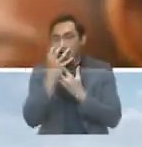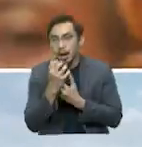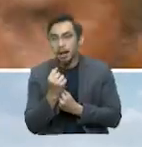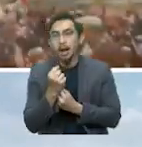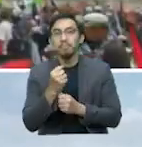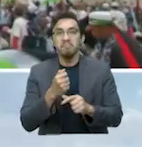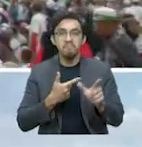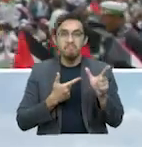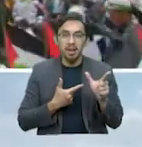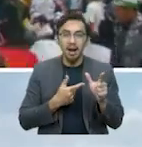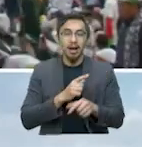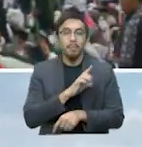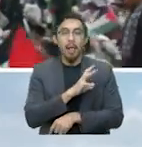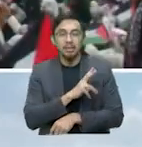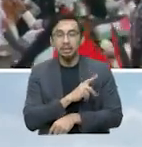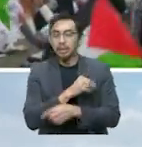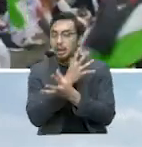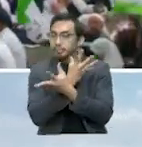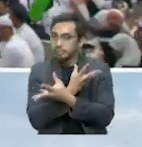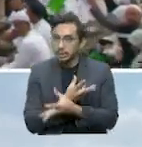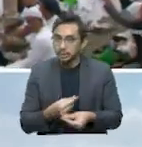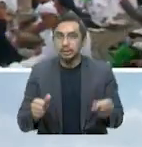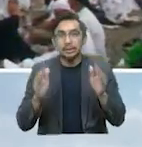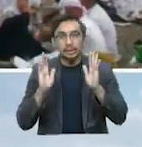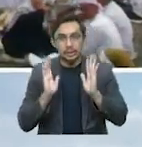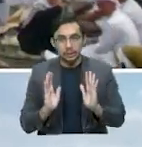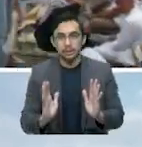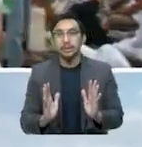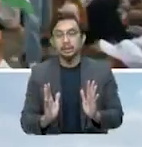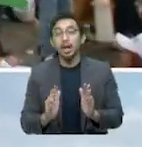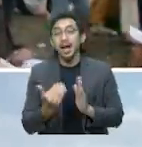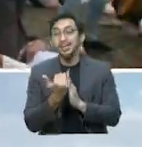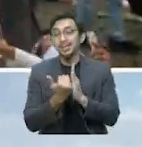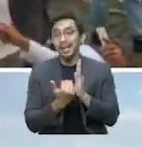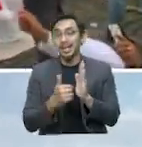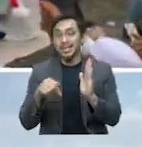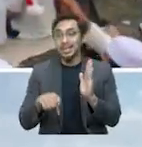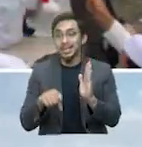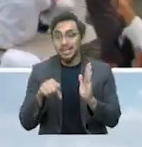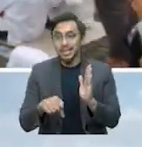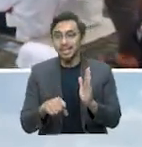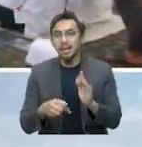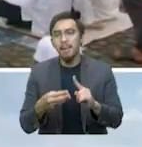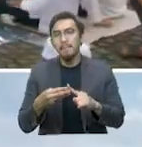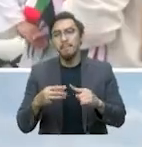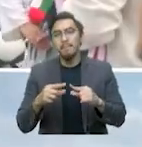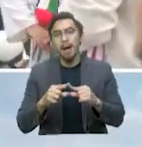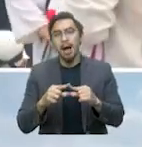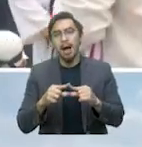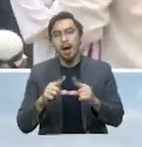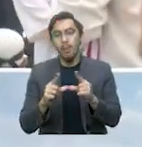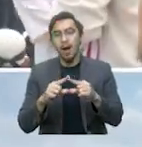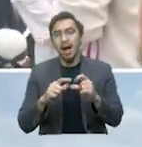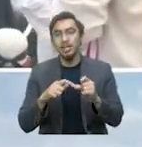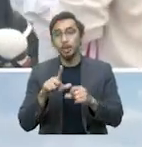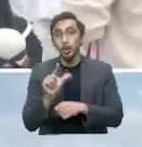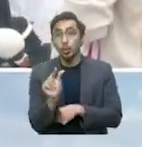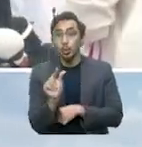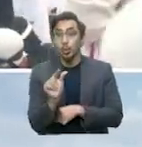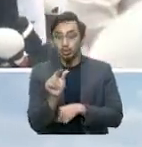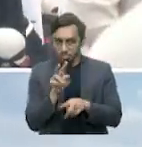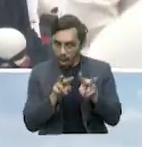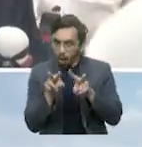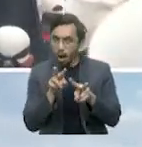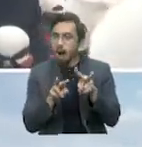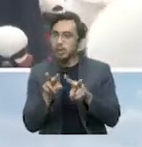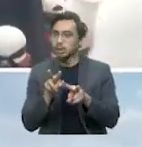Palestina segera usai. Dan tadi juga di acara ini Bawaslu langsung turun tangan untuk tetap menjaga netralitas sehingga untuk para